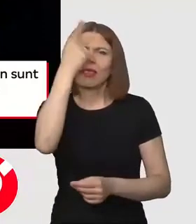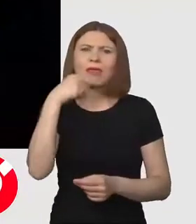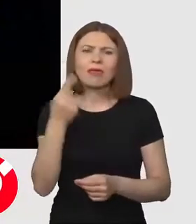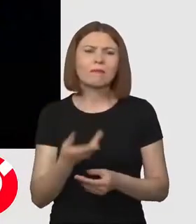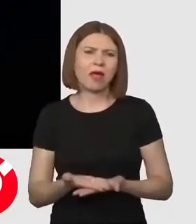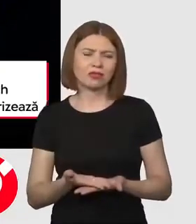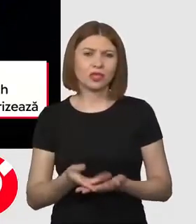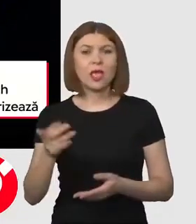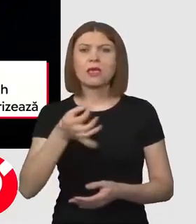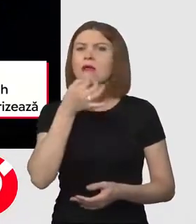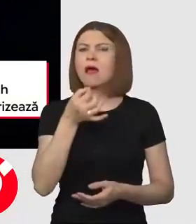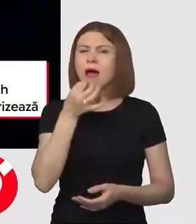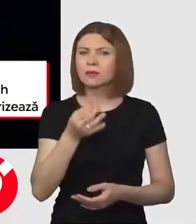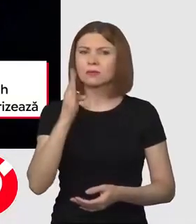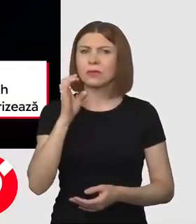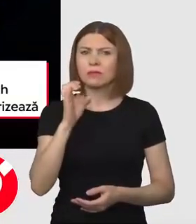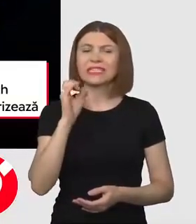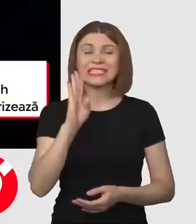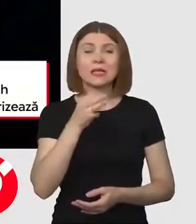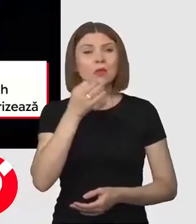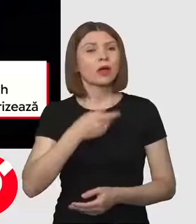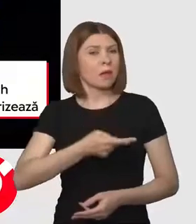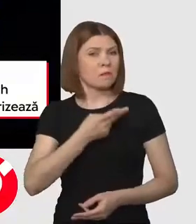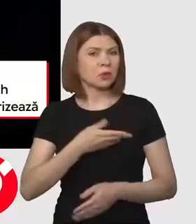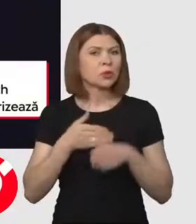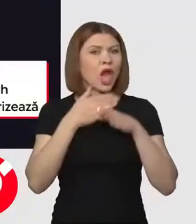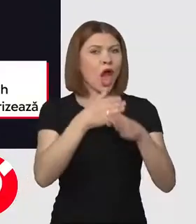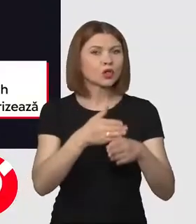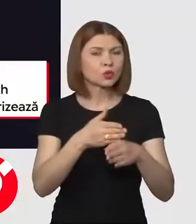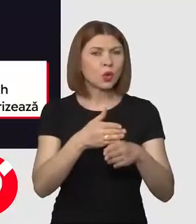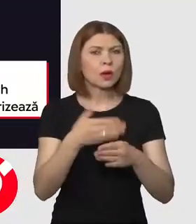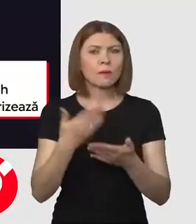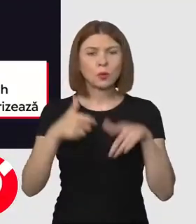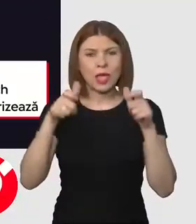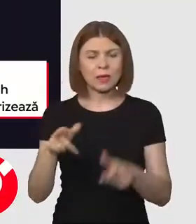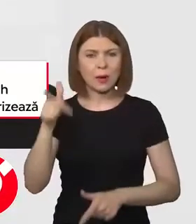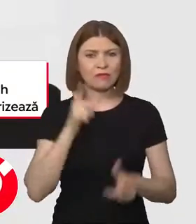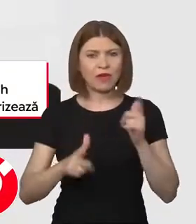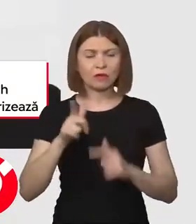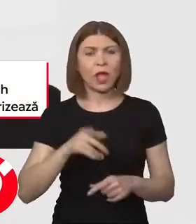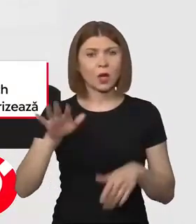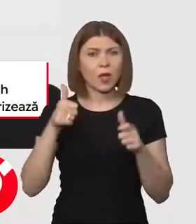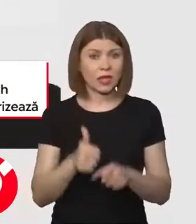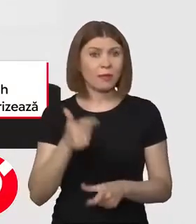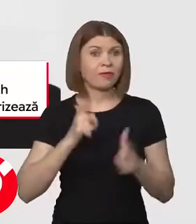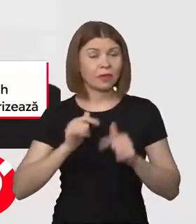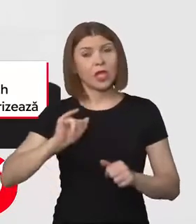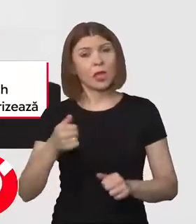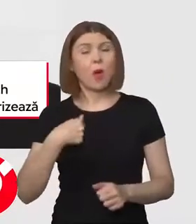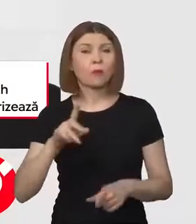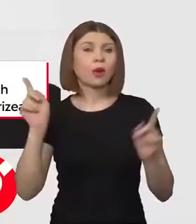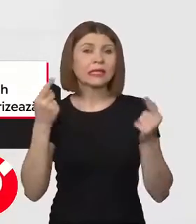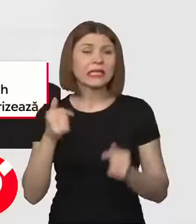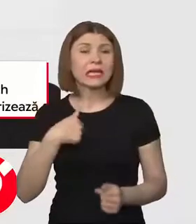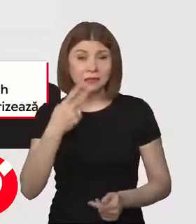a declarat într-un interviu pentru BBC că este mândru de sprijinul pe care îl acordă echipei sale favorite. El are o echipă favorită, eu am un artist